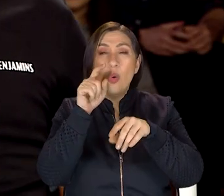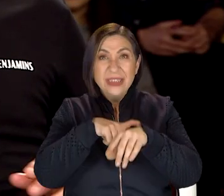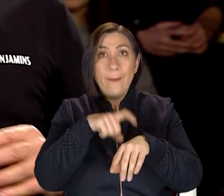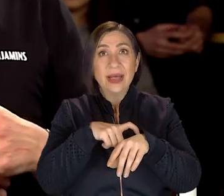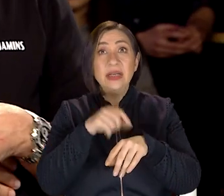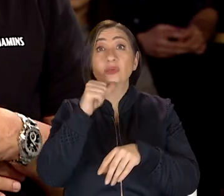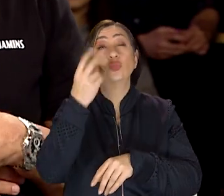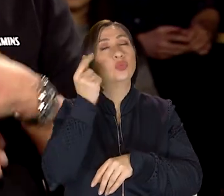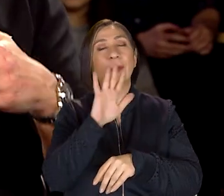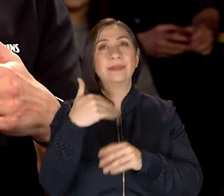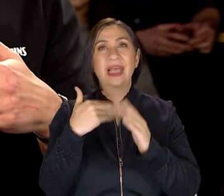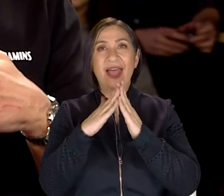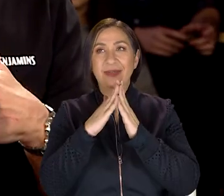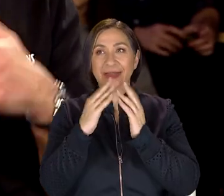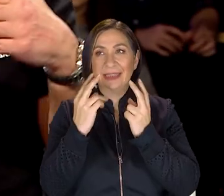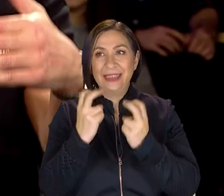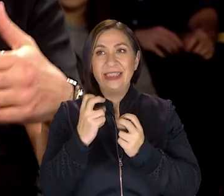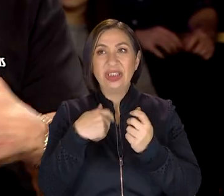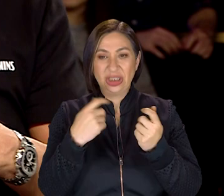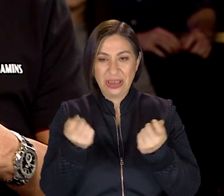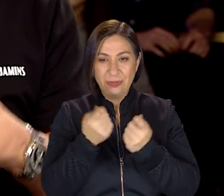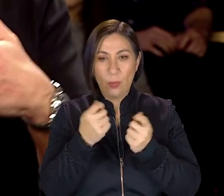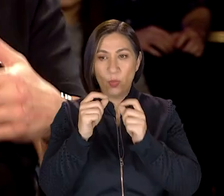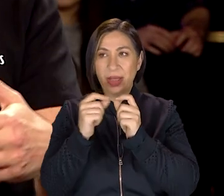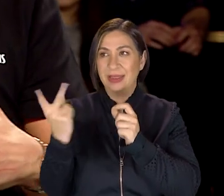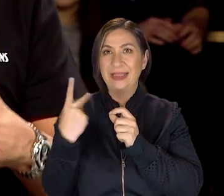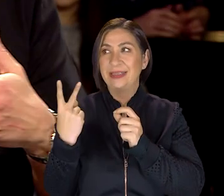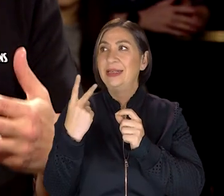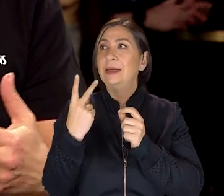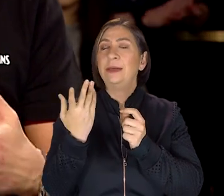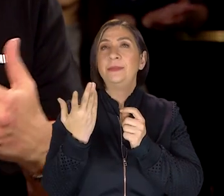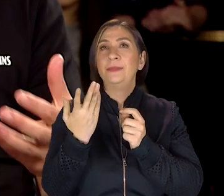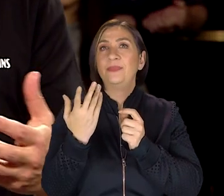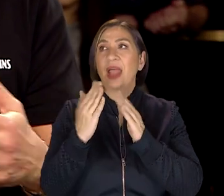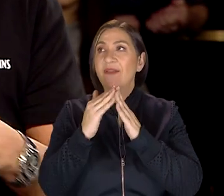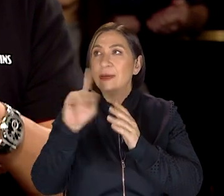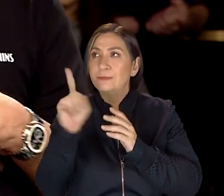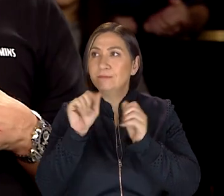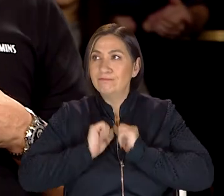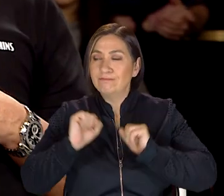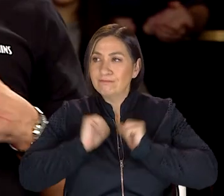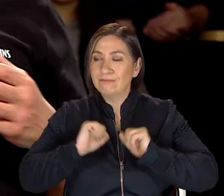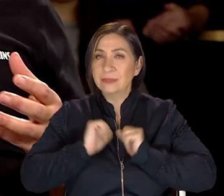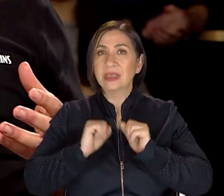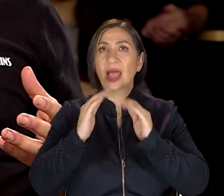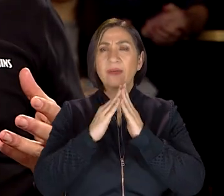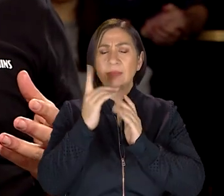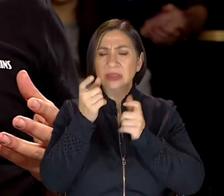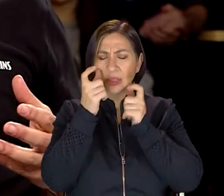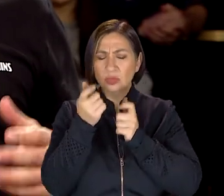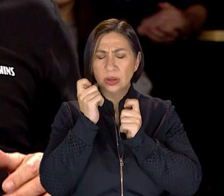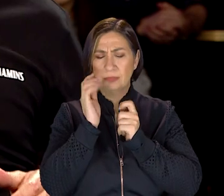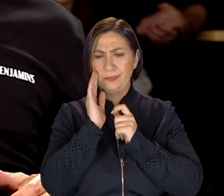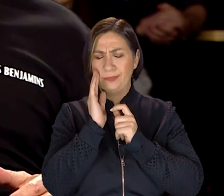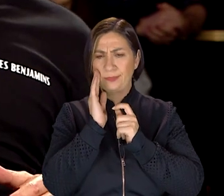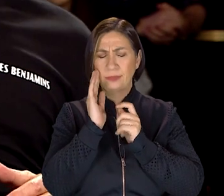unutmam. Biz evde sonra tabii çalışmalar için Bülent'le sürekli eve gidiyoruz falan. Evde benim dikkatimi çeken bir şey